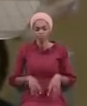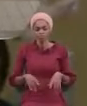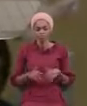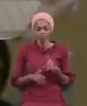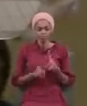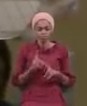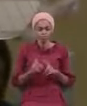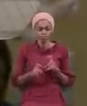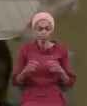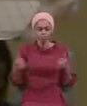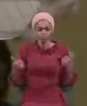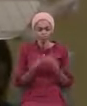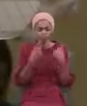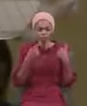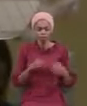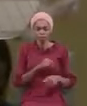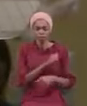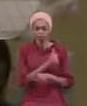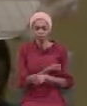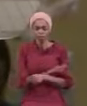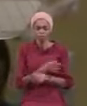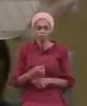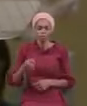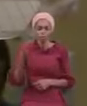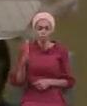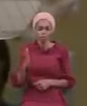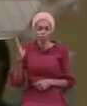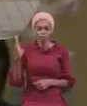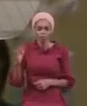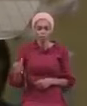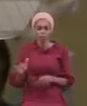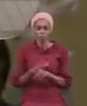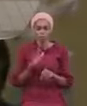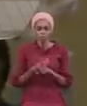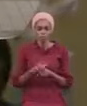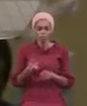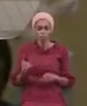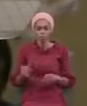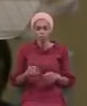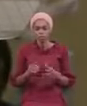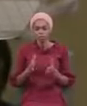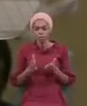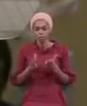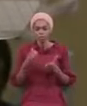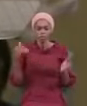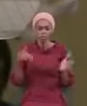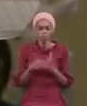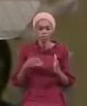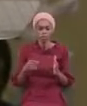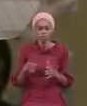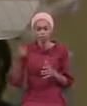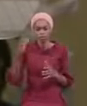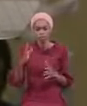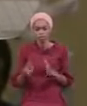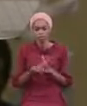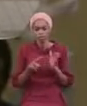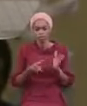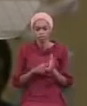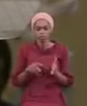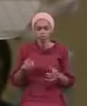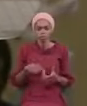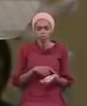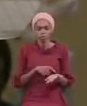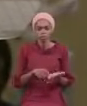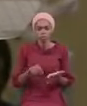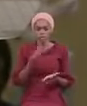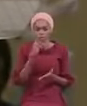Dieu et qui font pour accomplir leurs propres désirs les qui contredisent la loi de